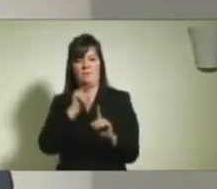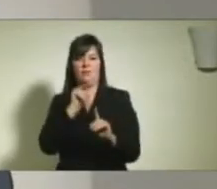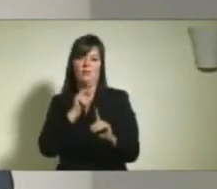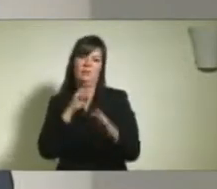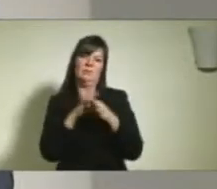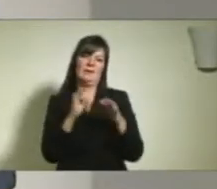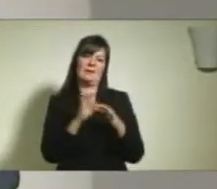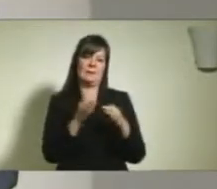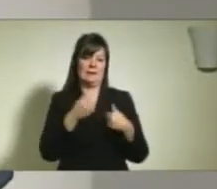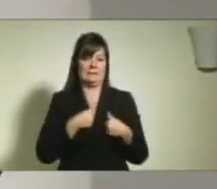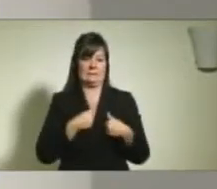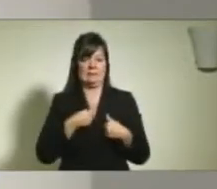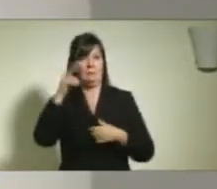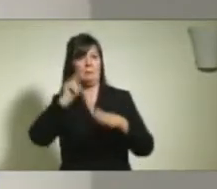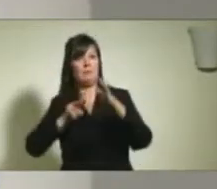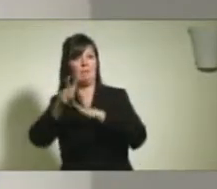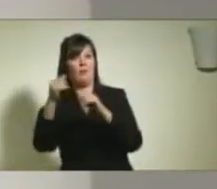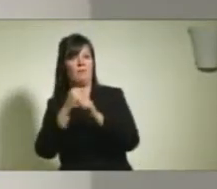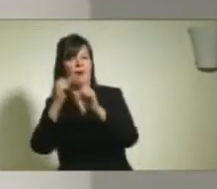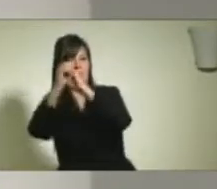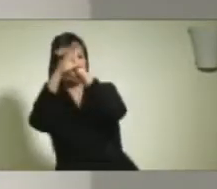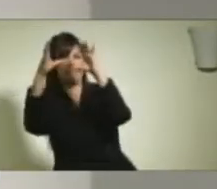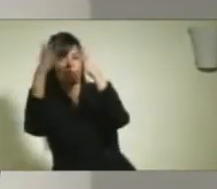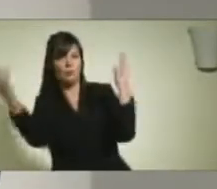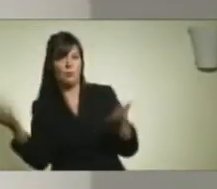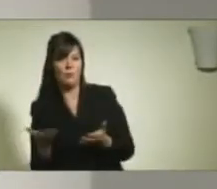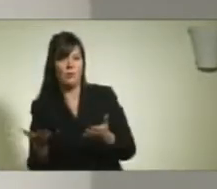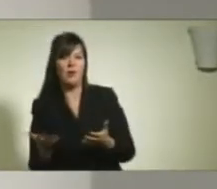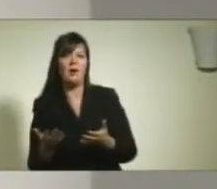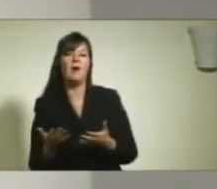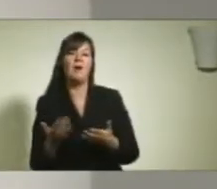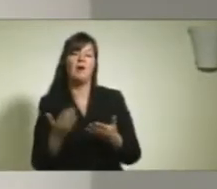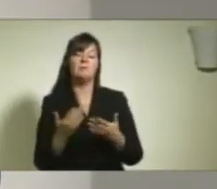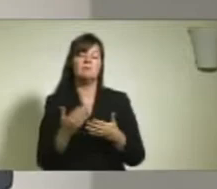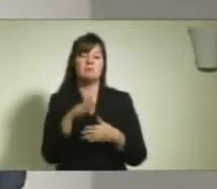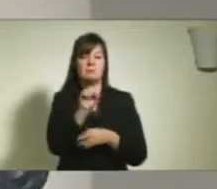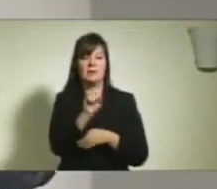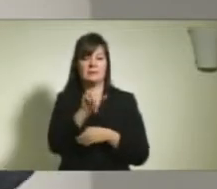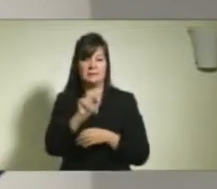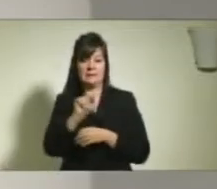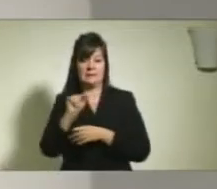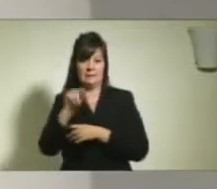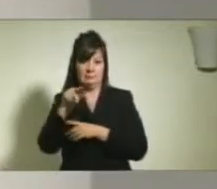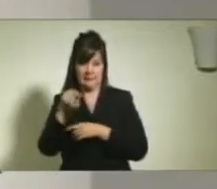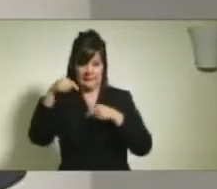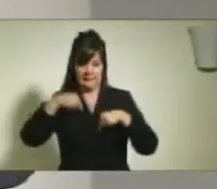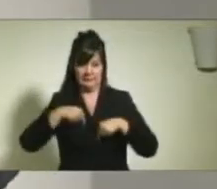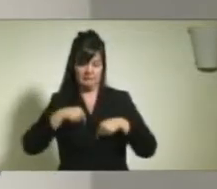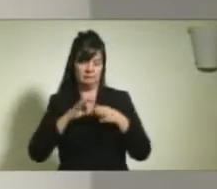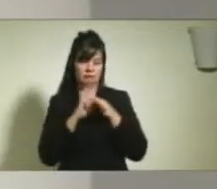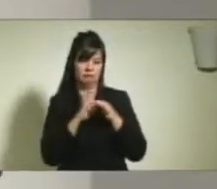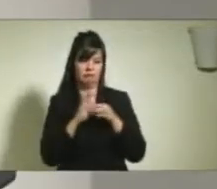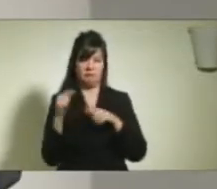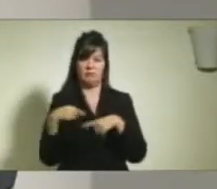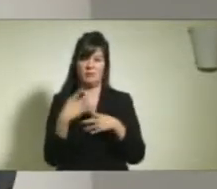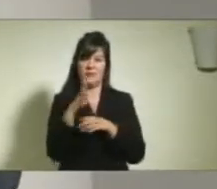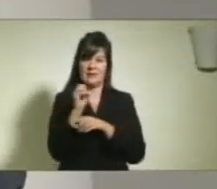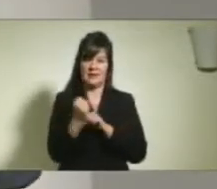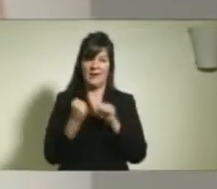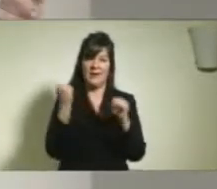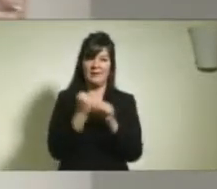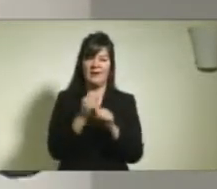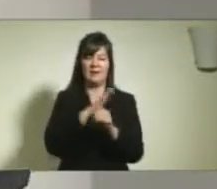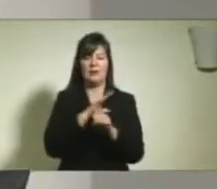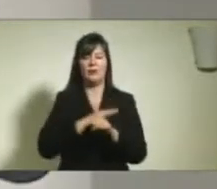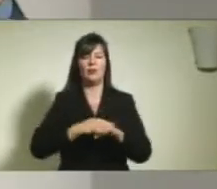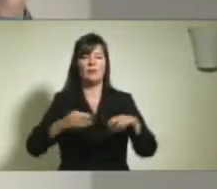on entend faire. Comme on dit, au STTP, depuis, je pense, 50 ans, au début, il y a un